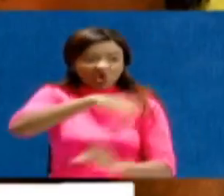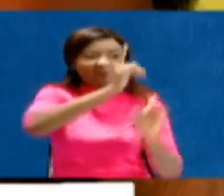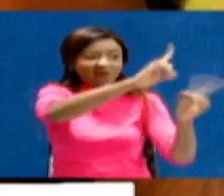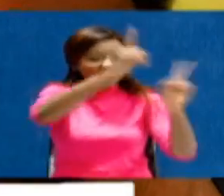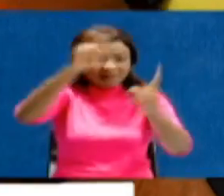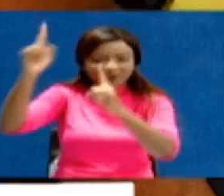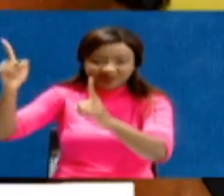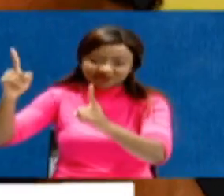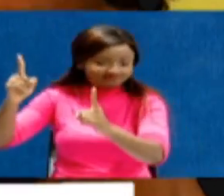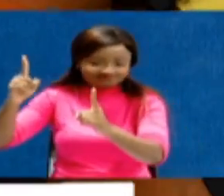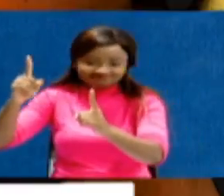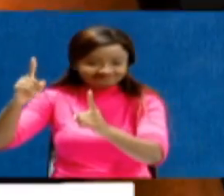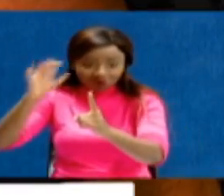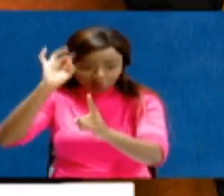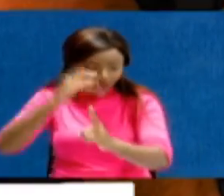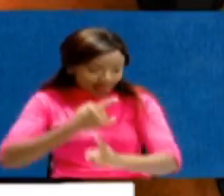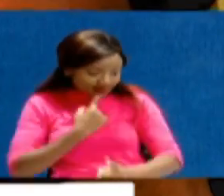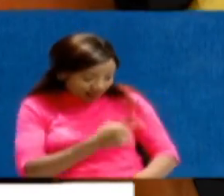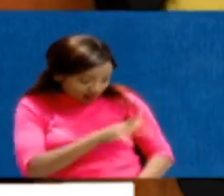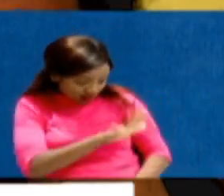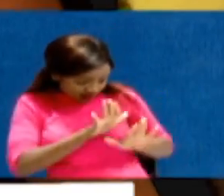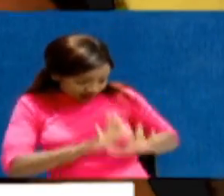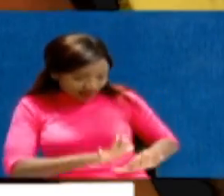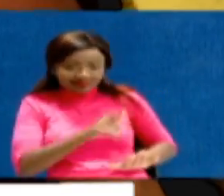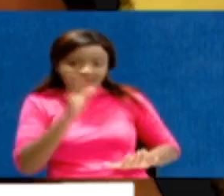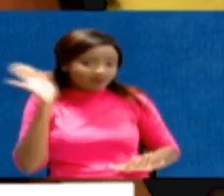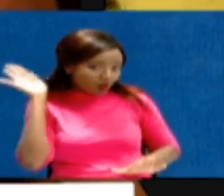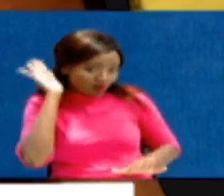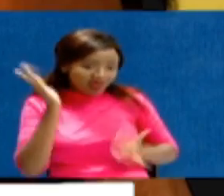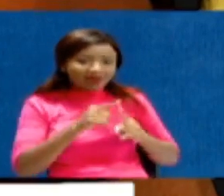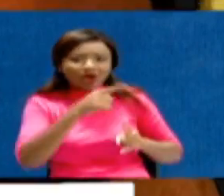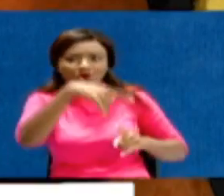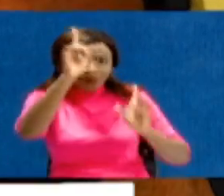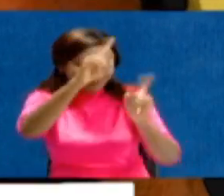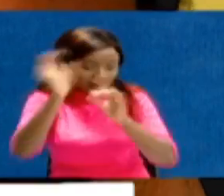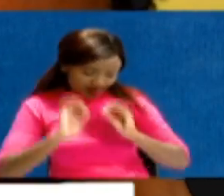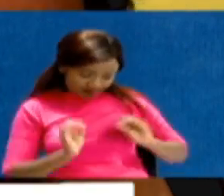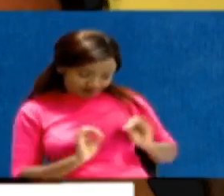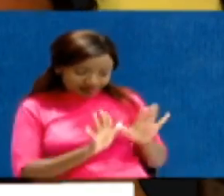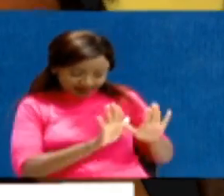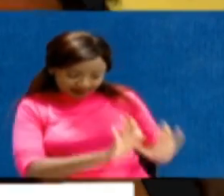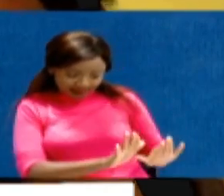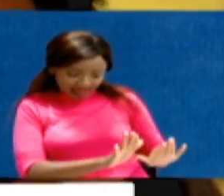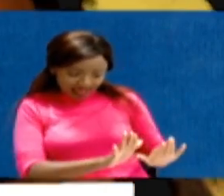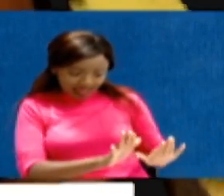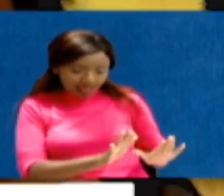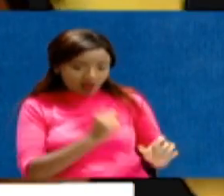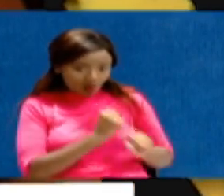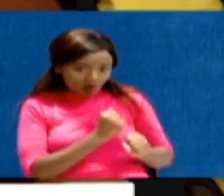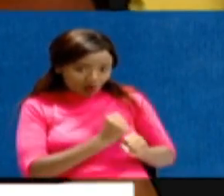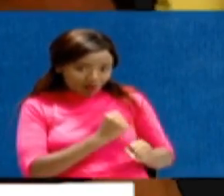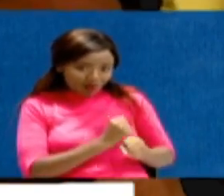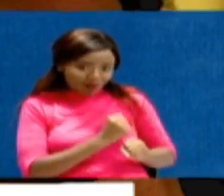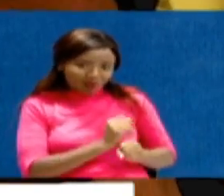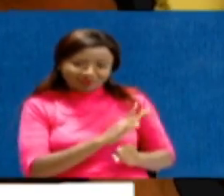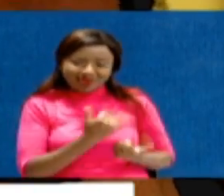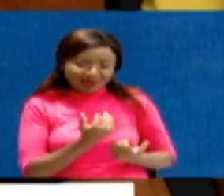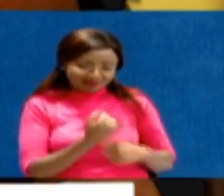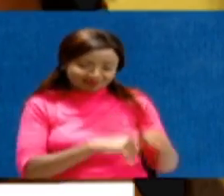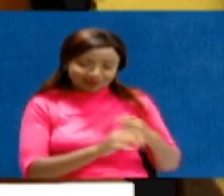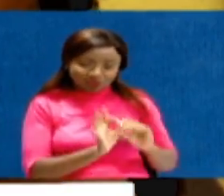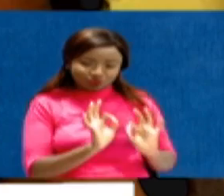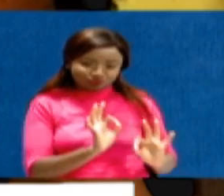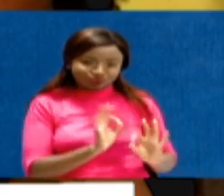kiwaambia kitu wanasikia, lakini waendi mahali. Kutembea tembea huku na huku hawana hiyo tabia. Kwa sababu baba yao ni